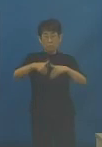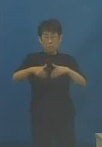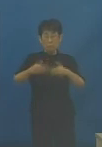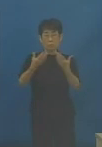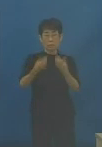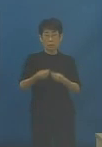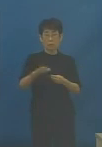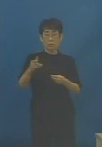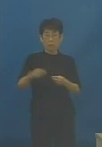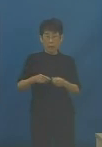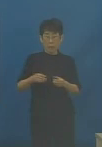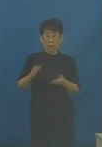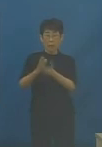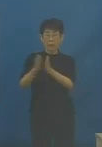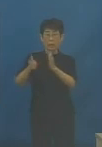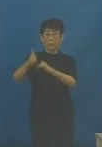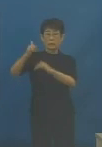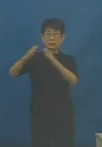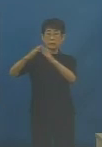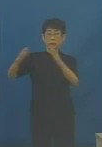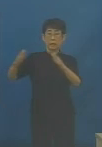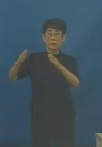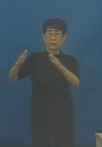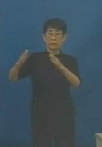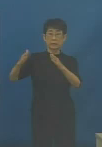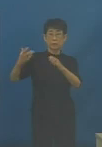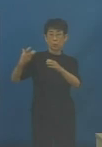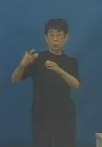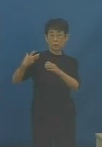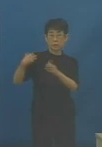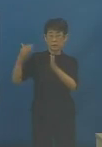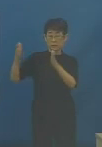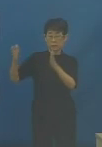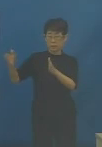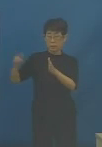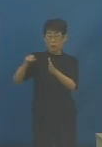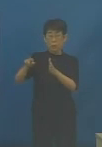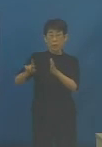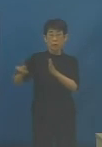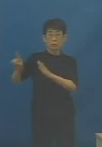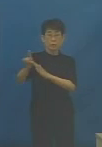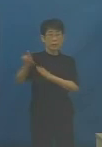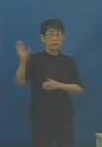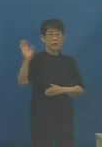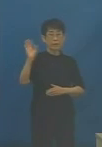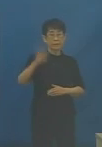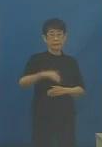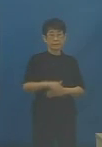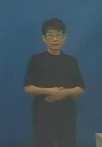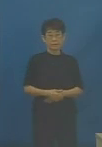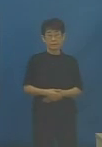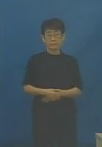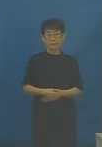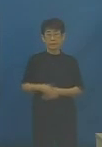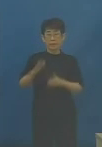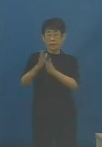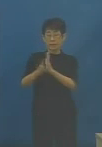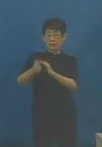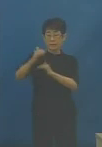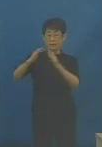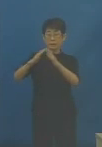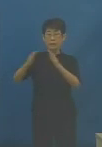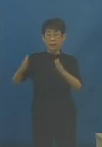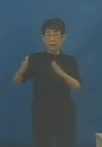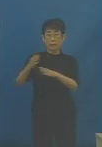会の任期がそれに優先するものではないと思っております。ですから知事会の任期の以下にかかわらず